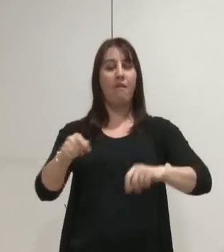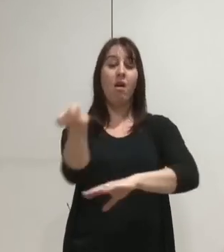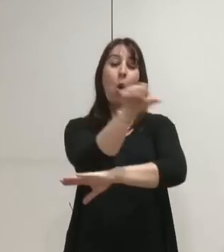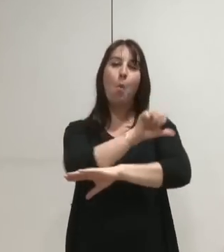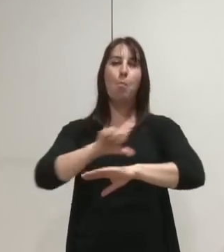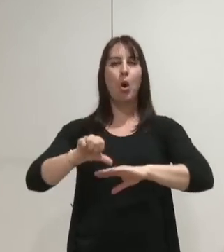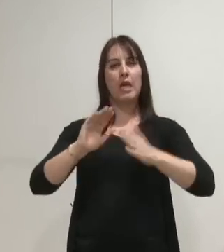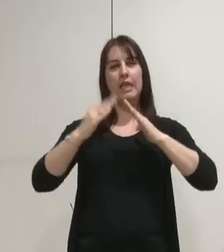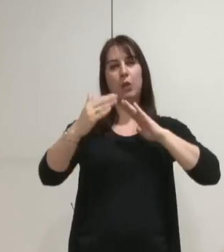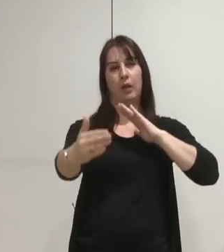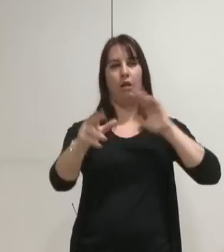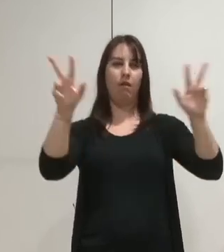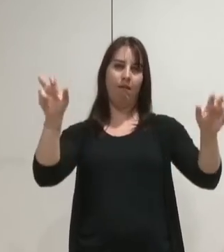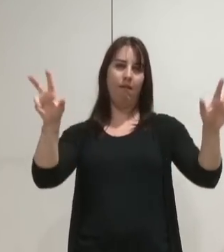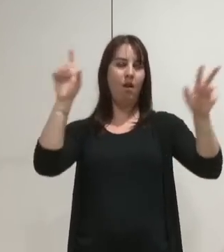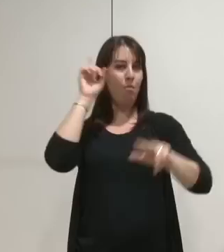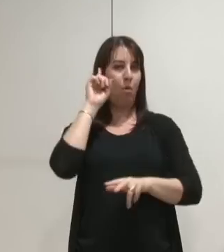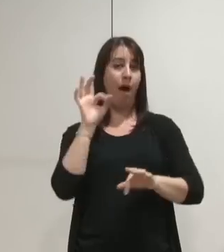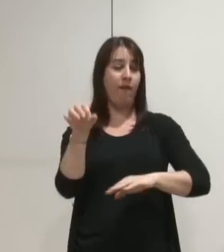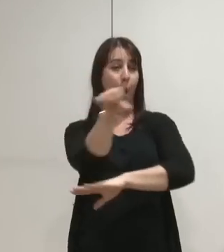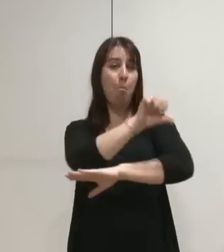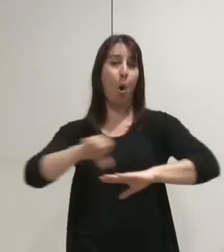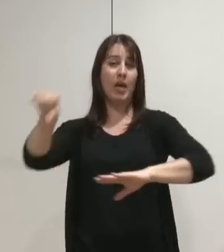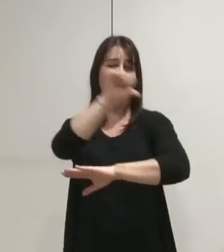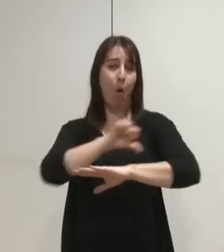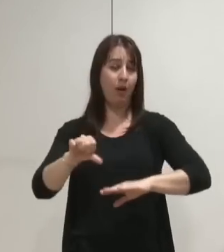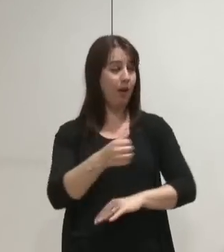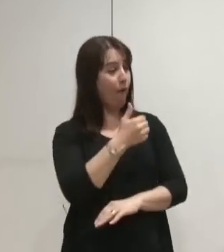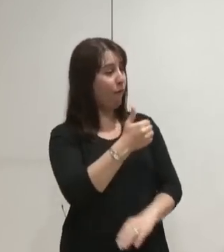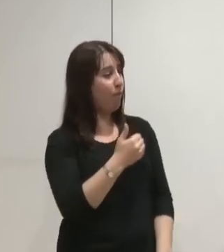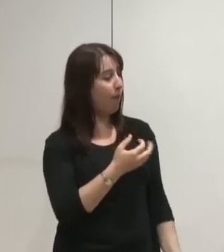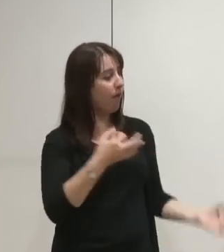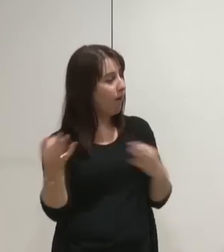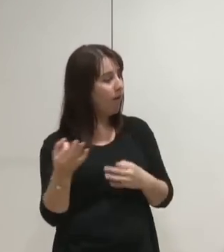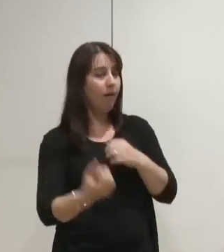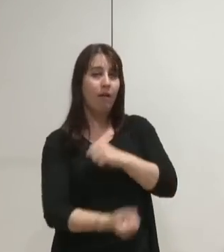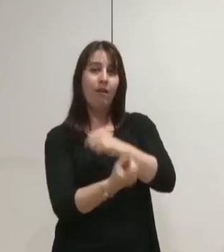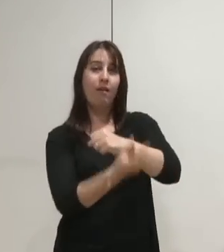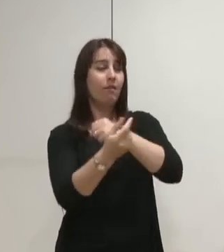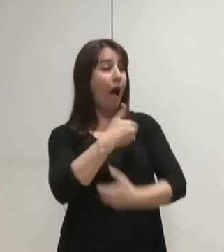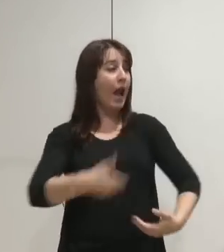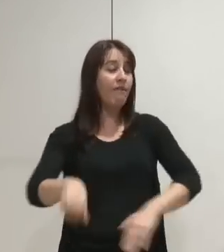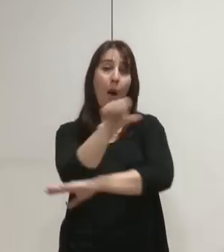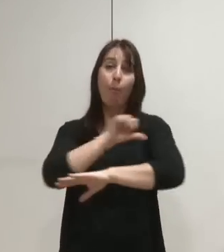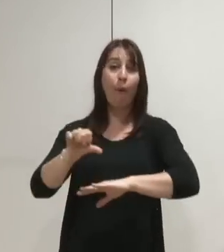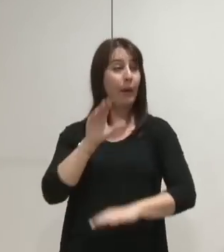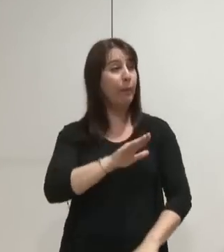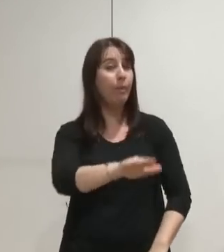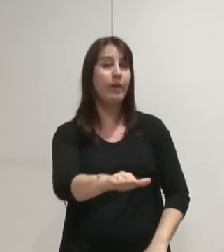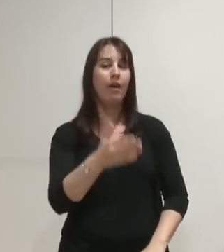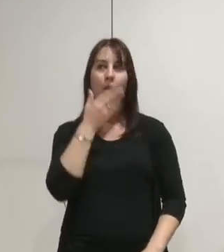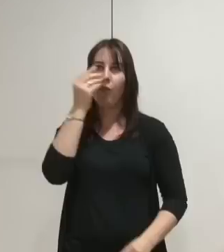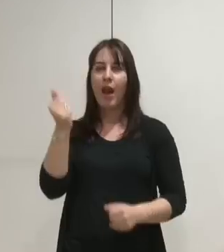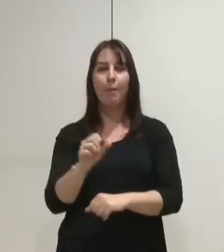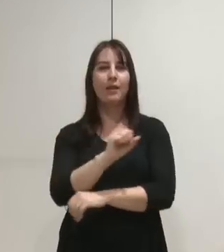cette cette façon vous avez de mettre des banquers un peu partout dès que vous organisez des des événements ça se termine toujours par un banquier on se c un peu dans